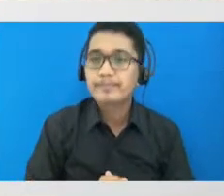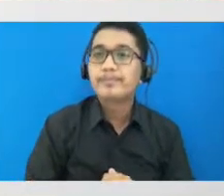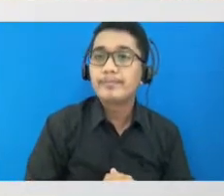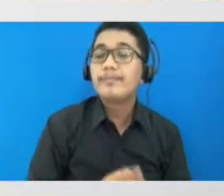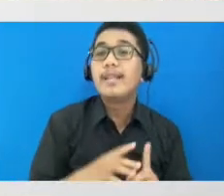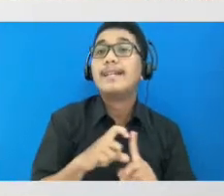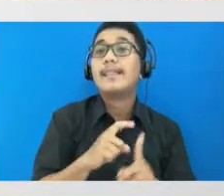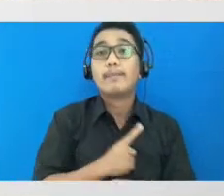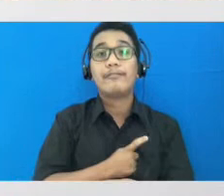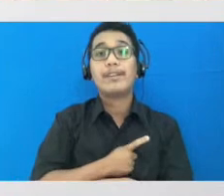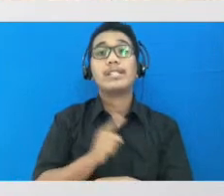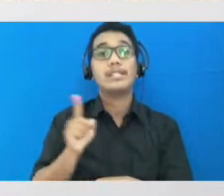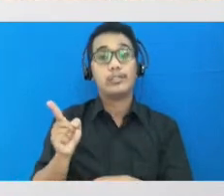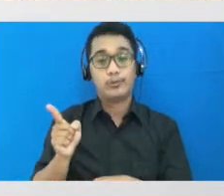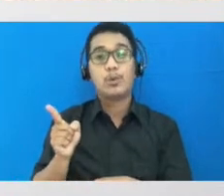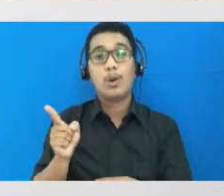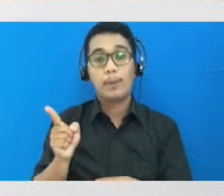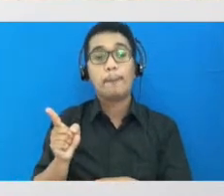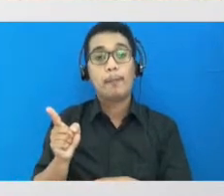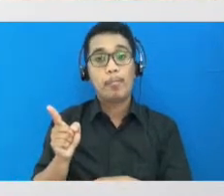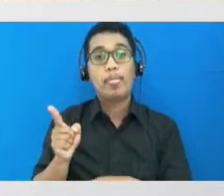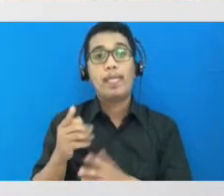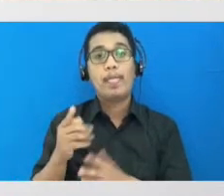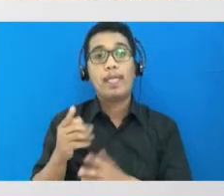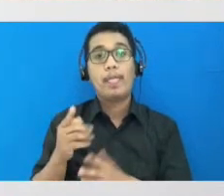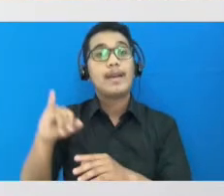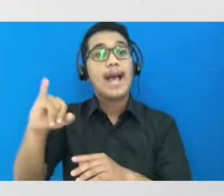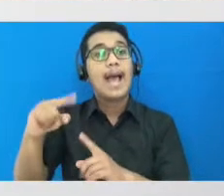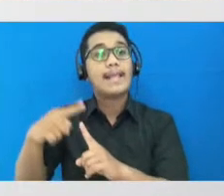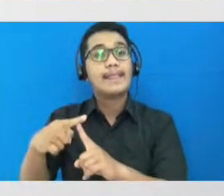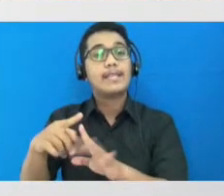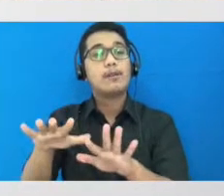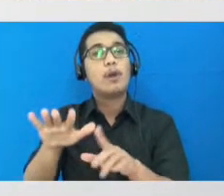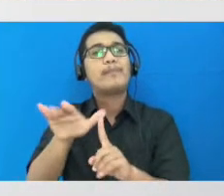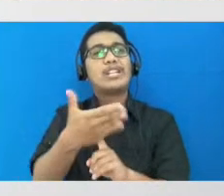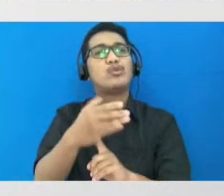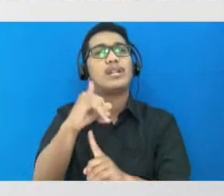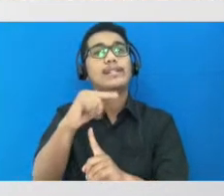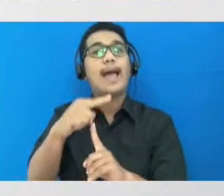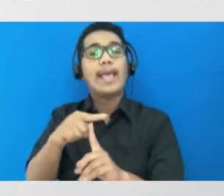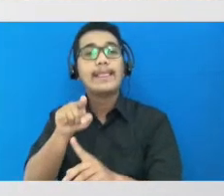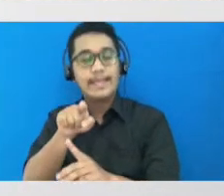adalah cabang dari IT security.